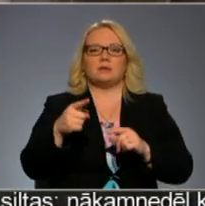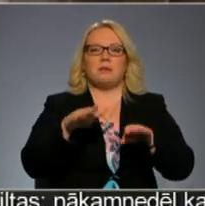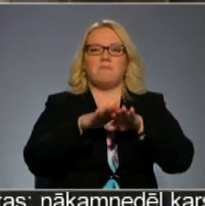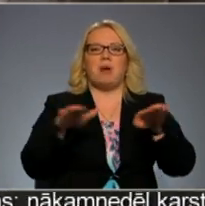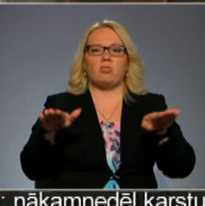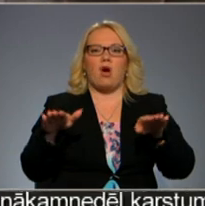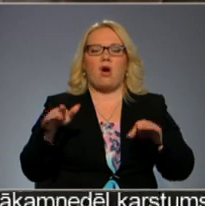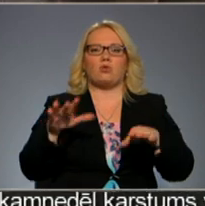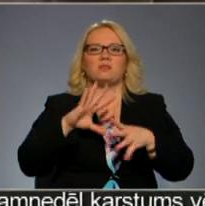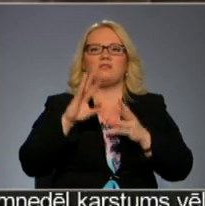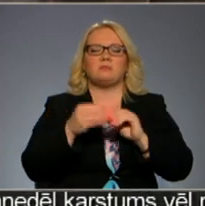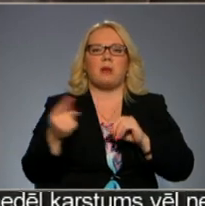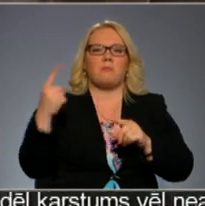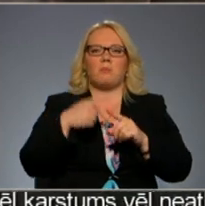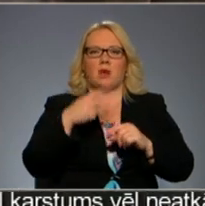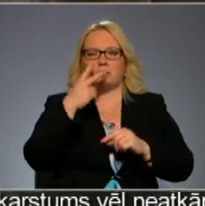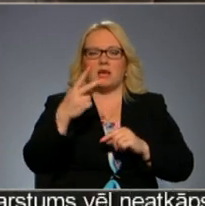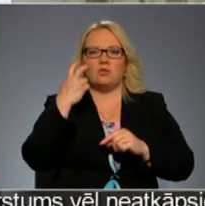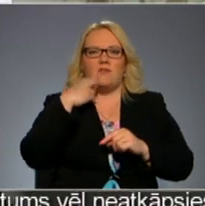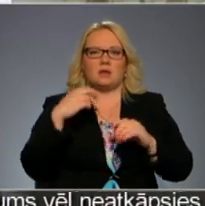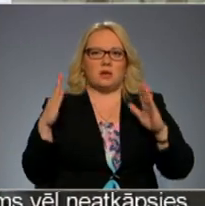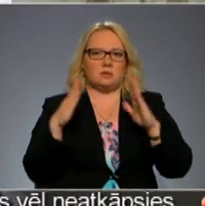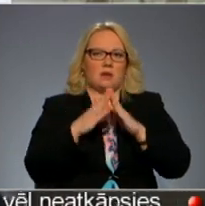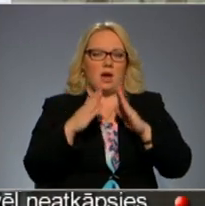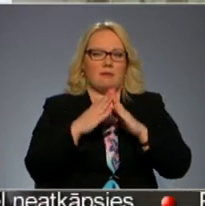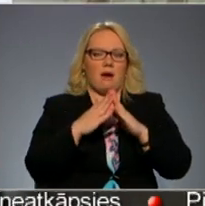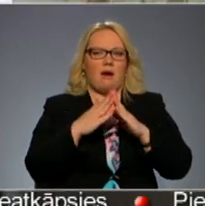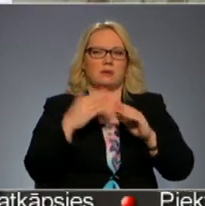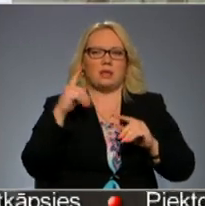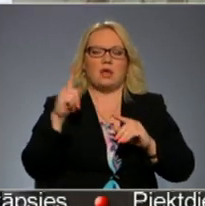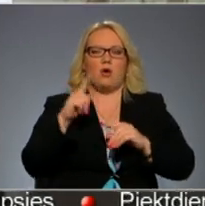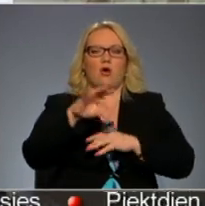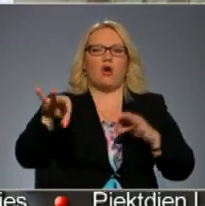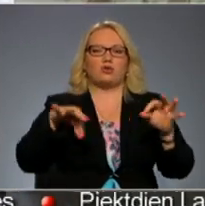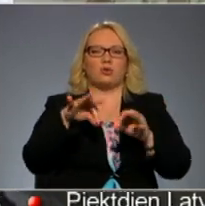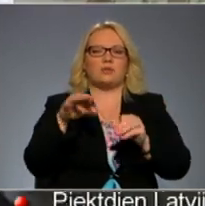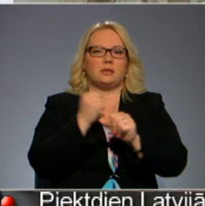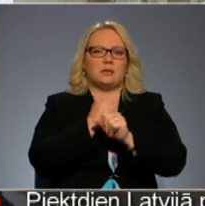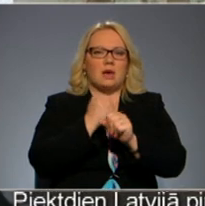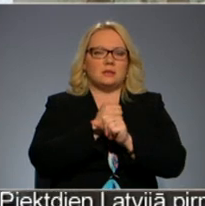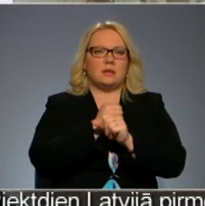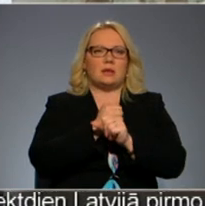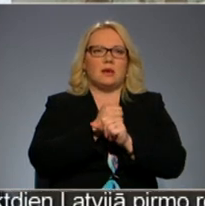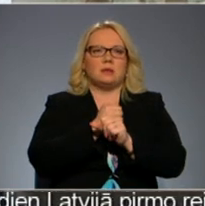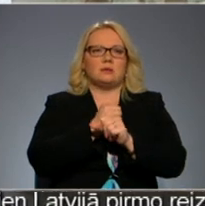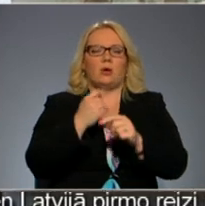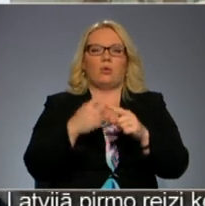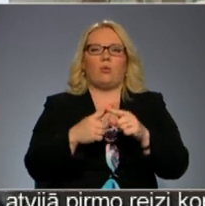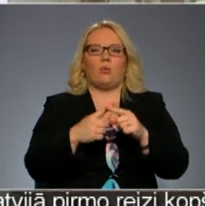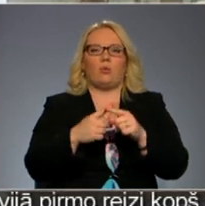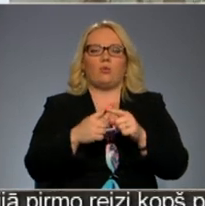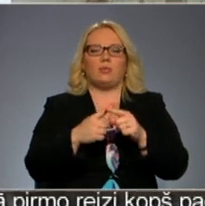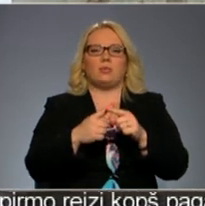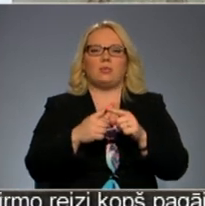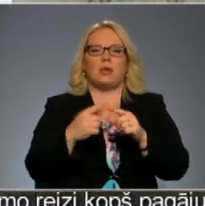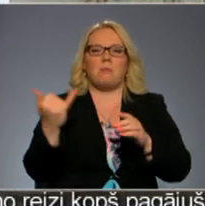es pirmo reizi pārredzu vecās ēkās. Kad ir konstrukcijas taisītas un